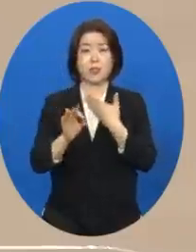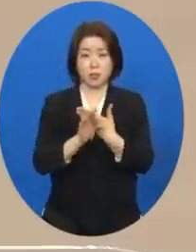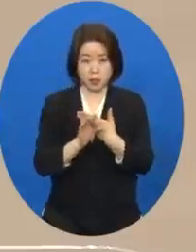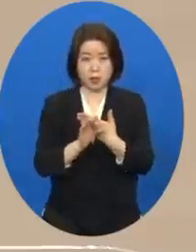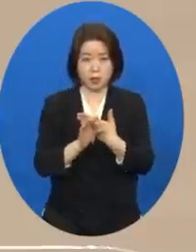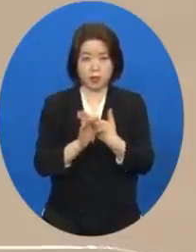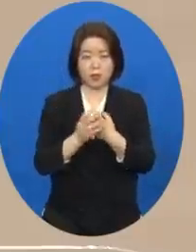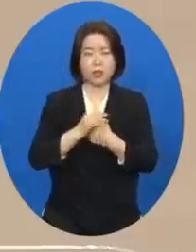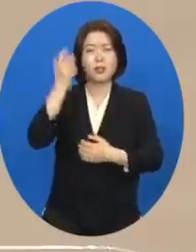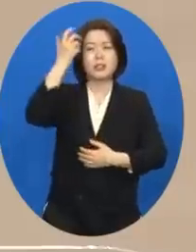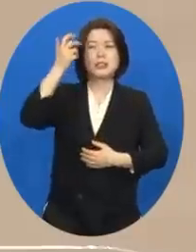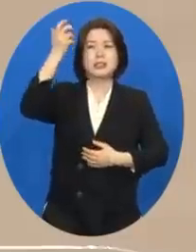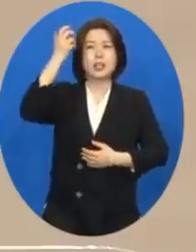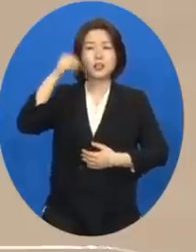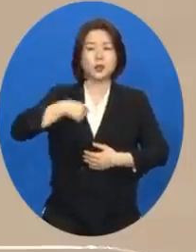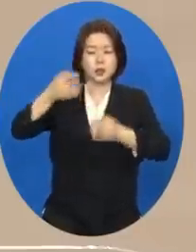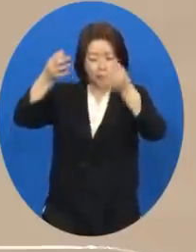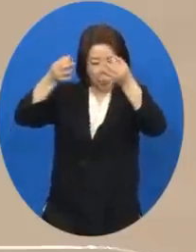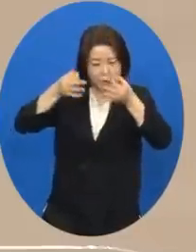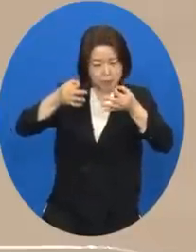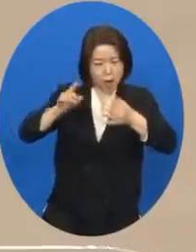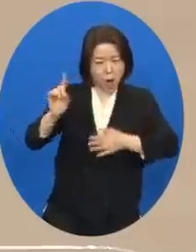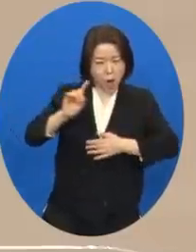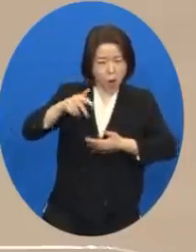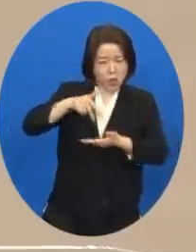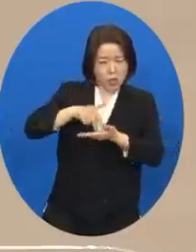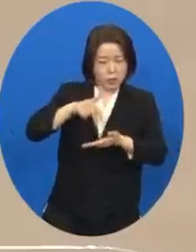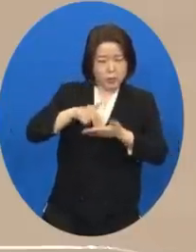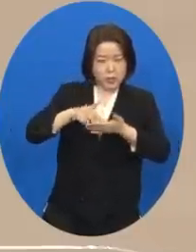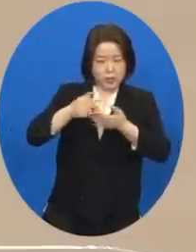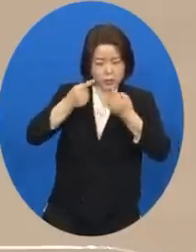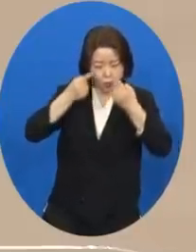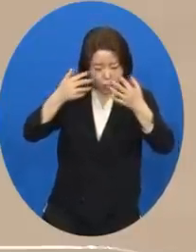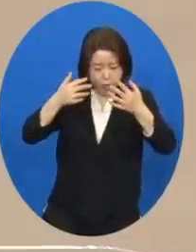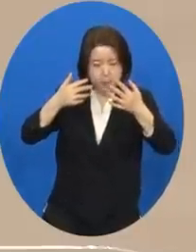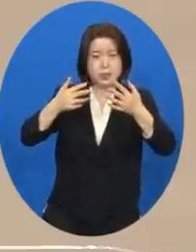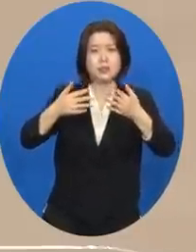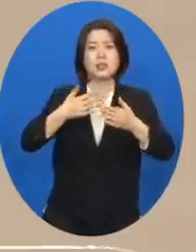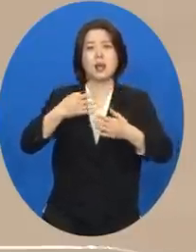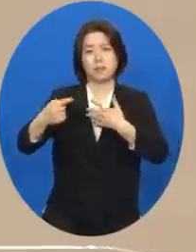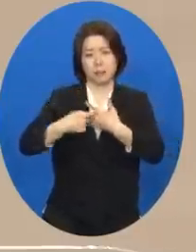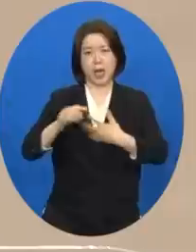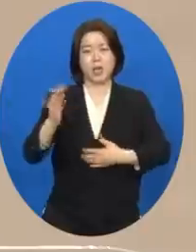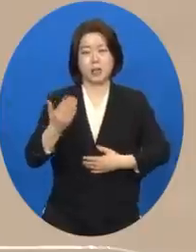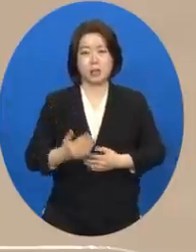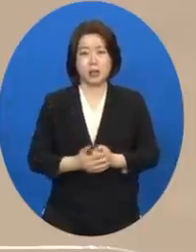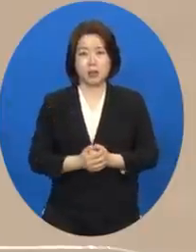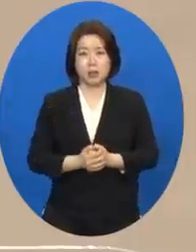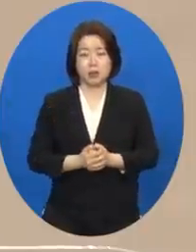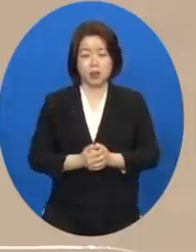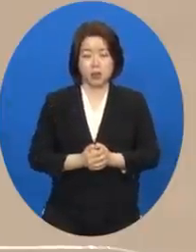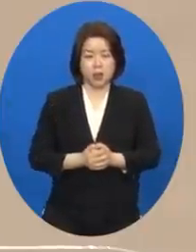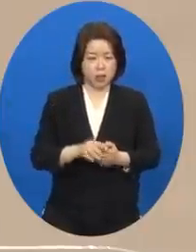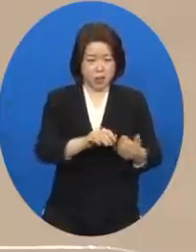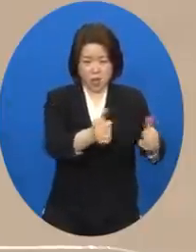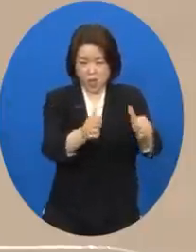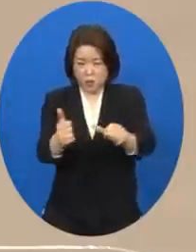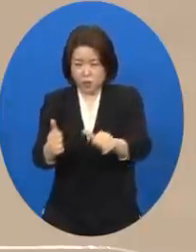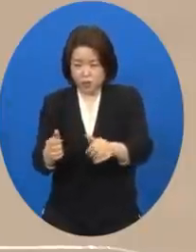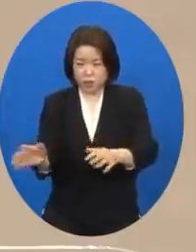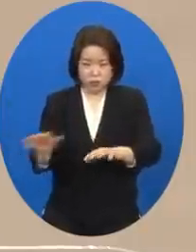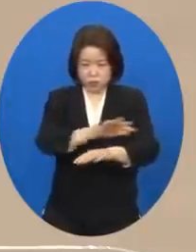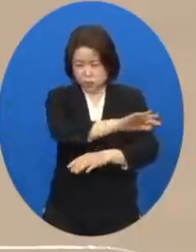영적으로 어떤 상태인지를 정확하게 알아야 합니다 시체 또 우미의 거기서 누워서 자고 있는